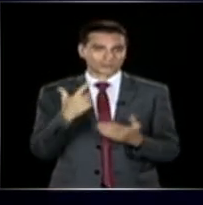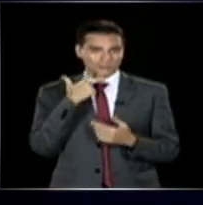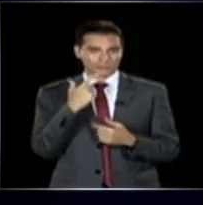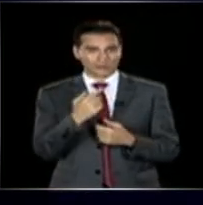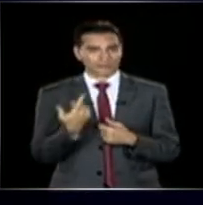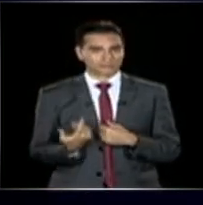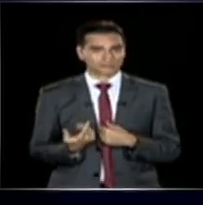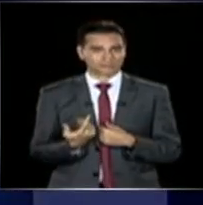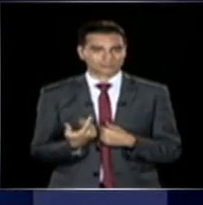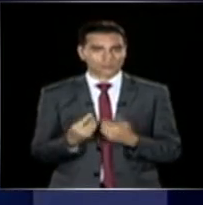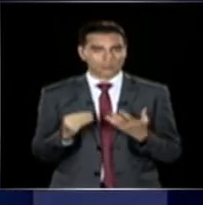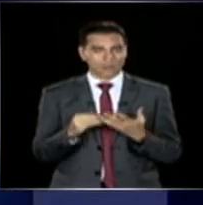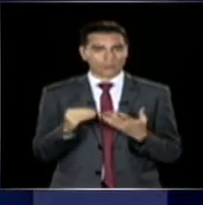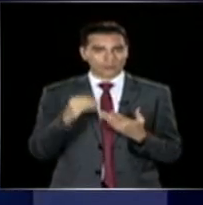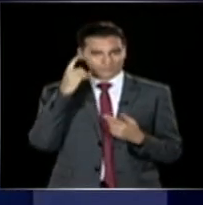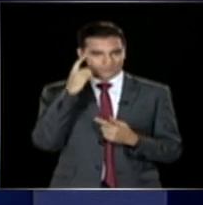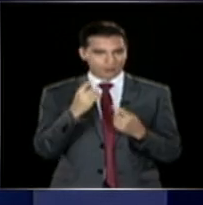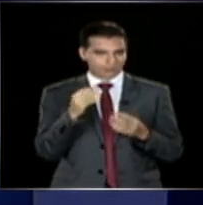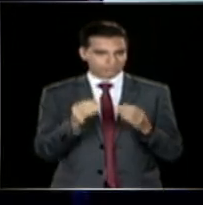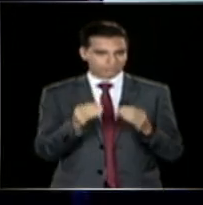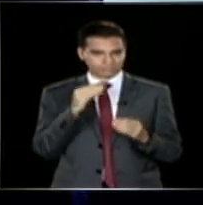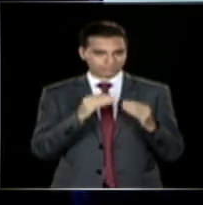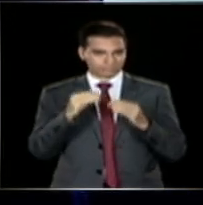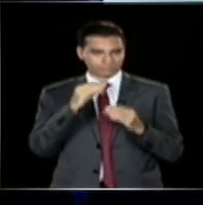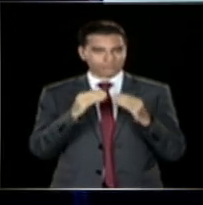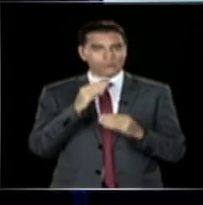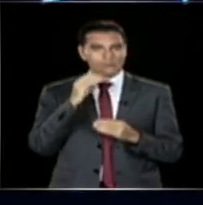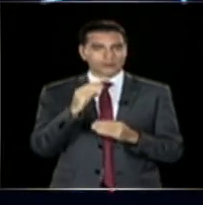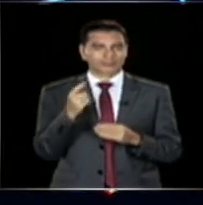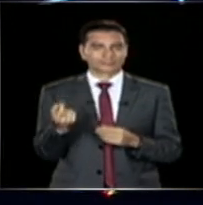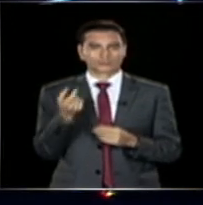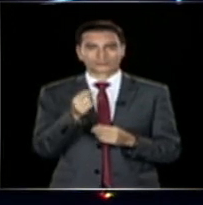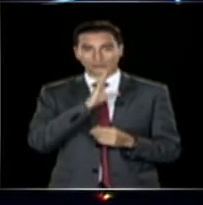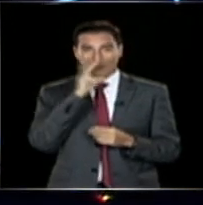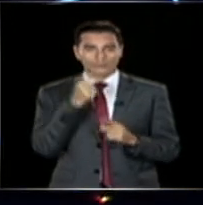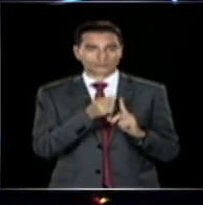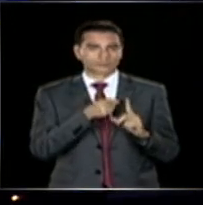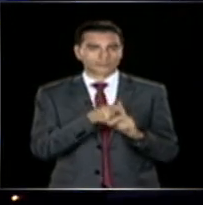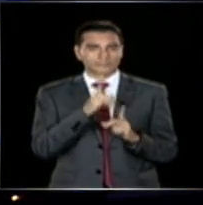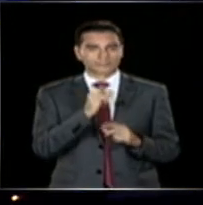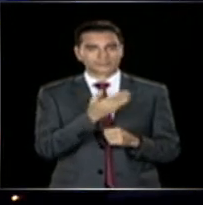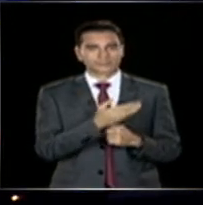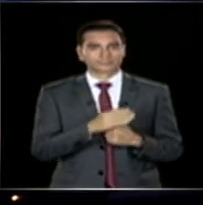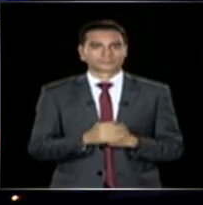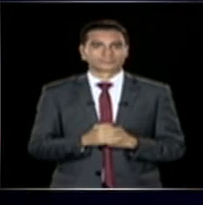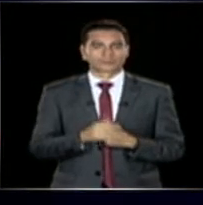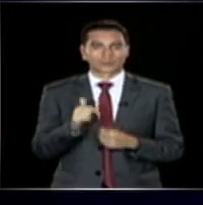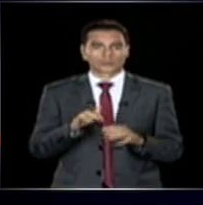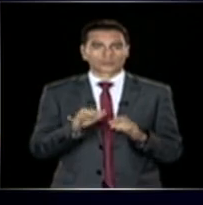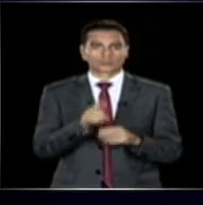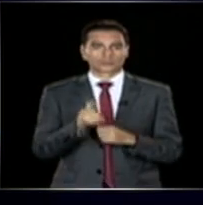بيجاوب صح، بيخطف 10 نقط. 55 خوفه، 50 السهم.